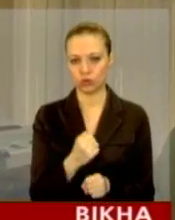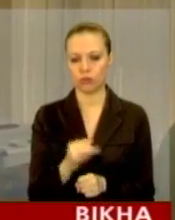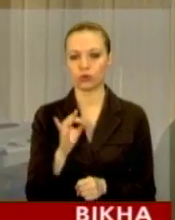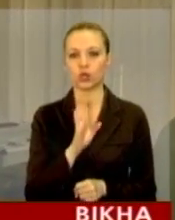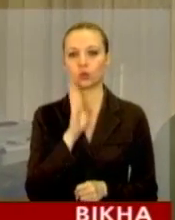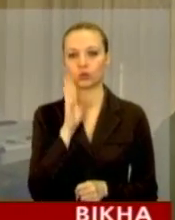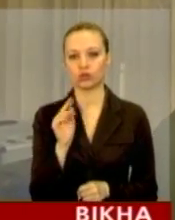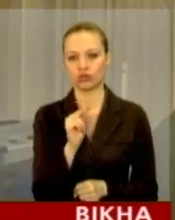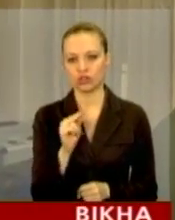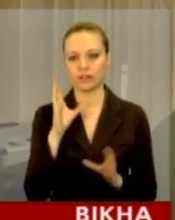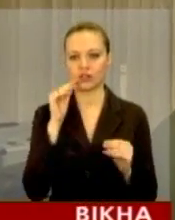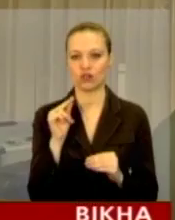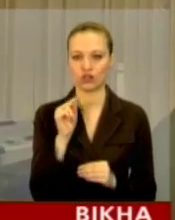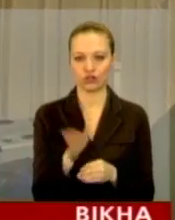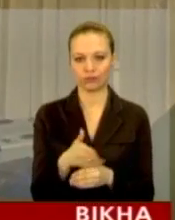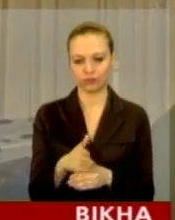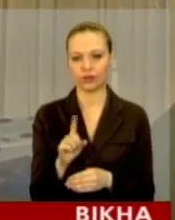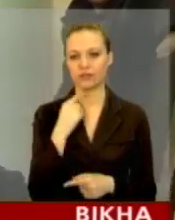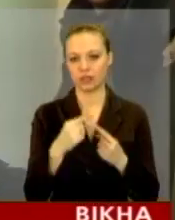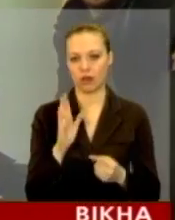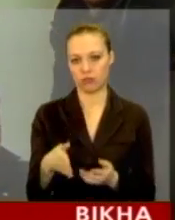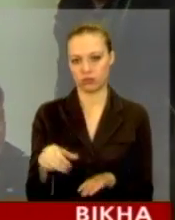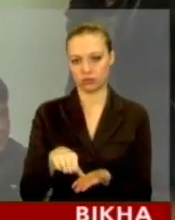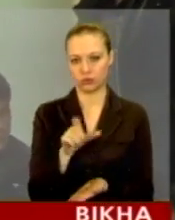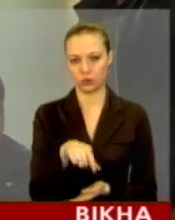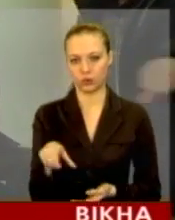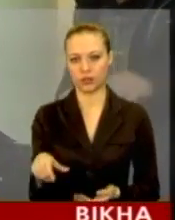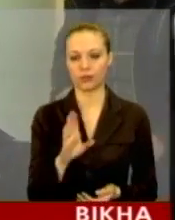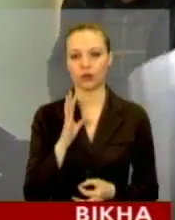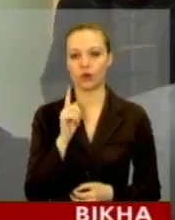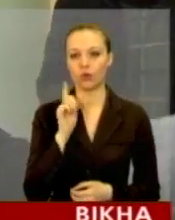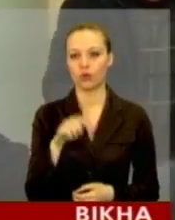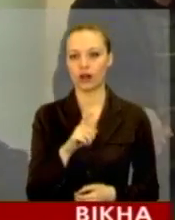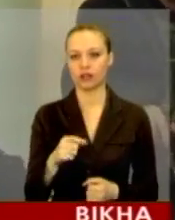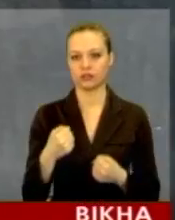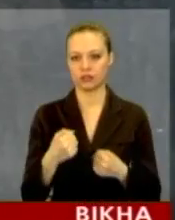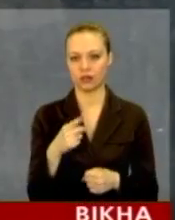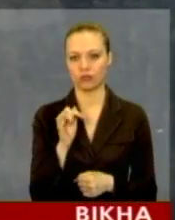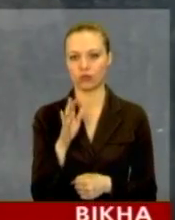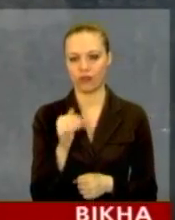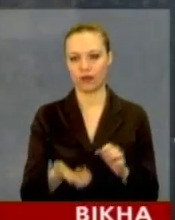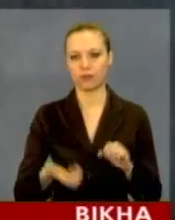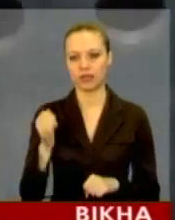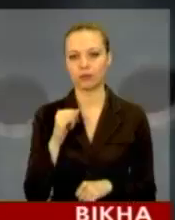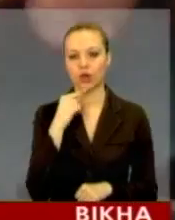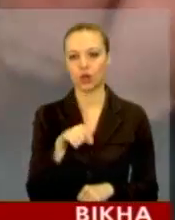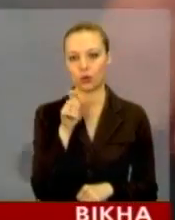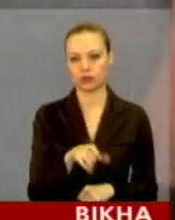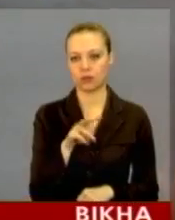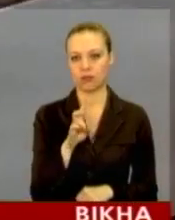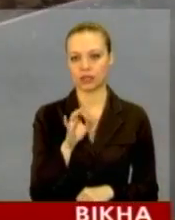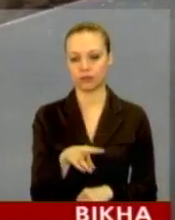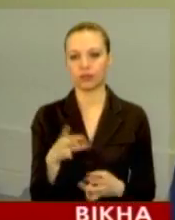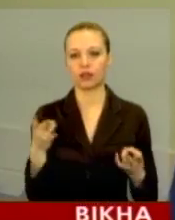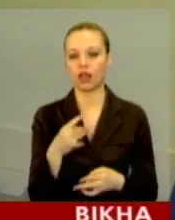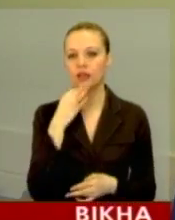і утренні часи, і вечірні часи. Тут постійно будуть знаходитися люди. Українців зі щитом та булавою тут підтримує і росіянин Максим.